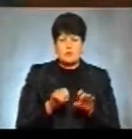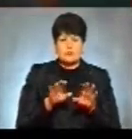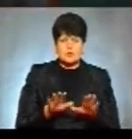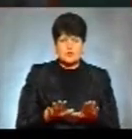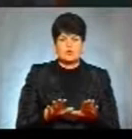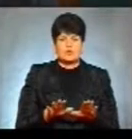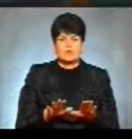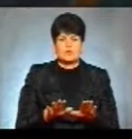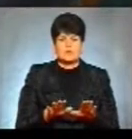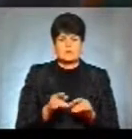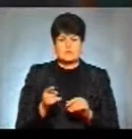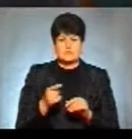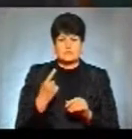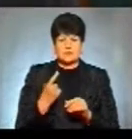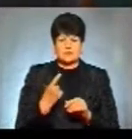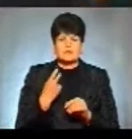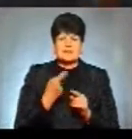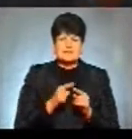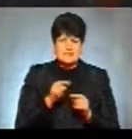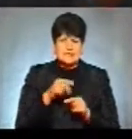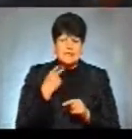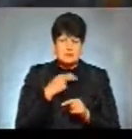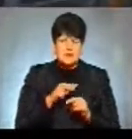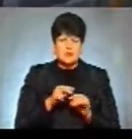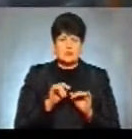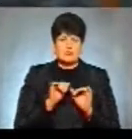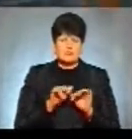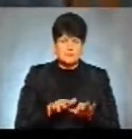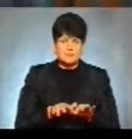прокурора Тернопільської області вказаному кримінальному провадженні змінено групу прокурорів.